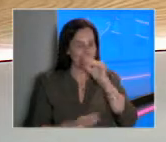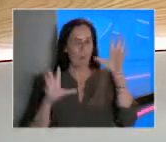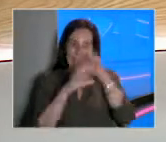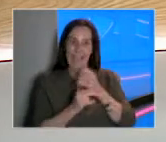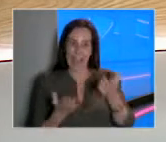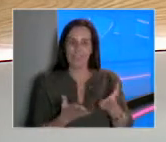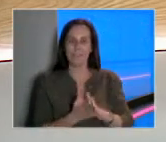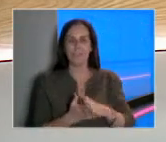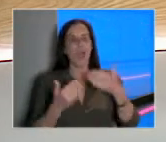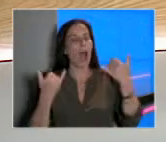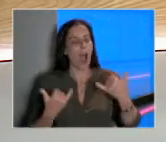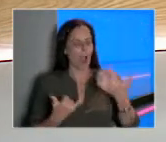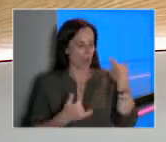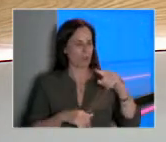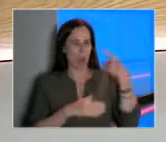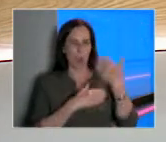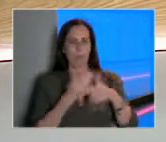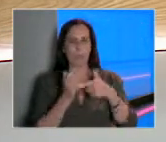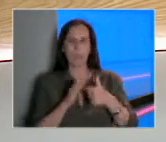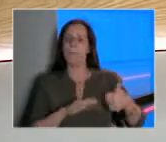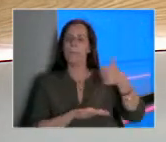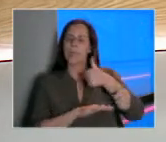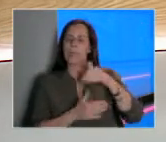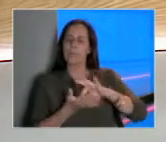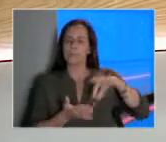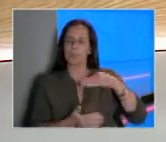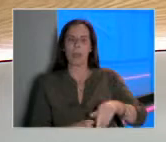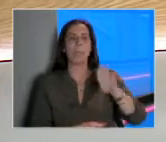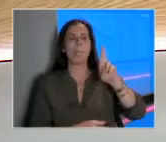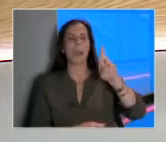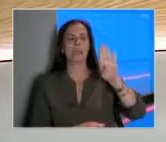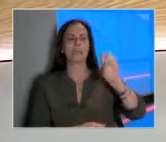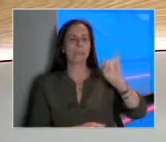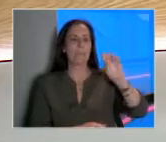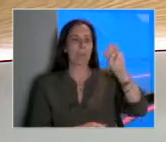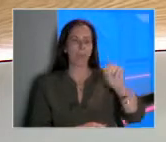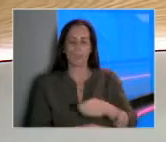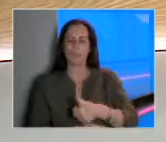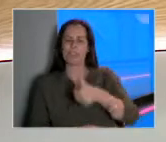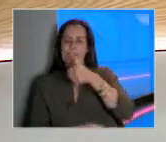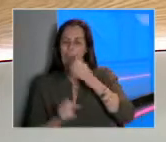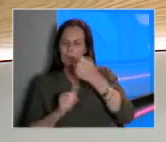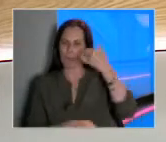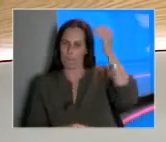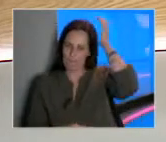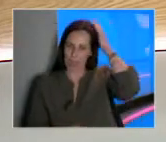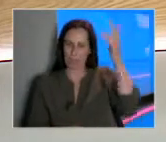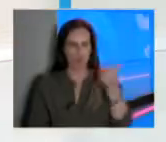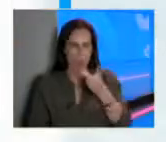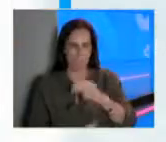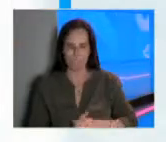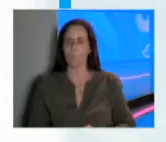ערב, שהתנהל בשעה האחרונה בין מנכ״ל משרד הבריאות היוצא משה בר סימנטוב ושר הביטחון לשעבר חבר הכנסת נפתלי